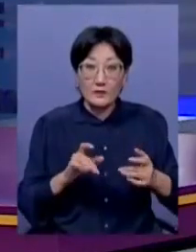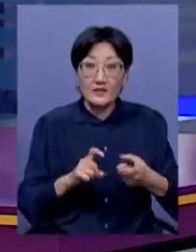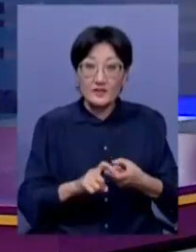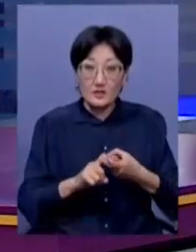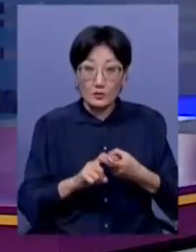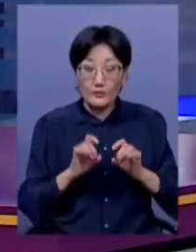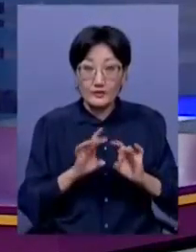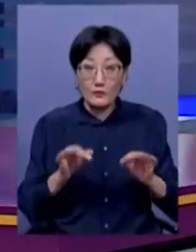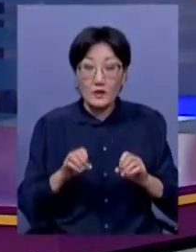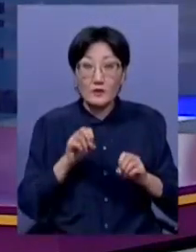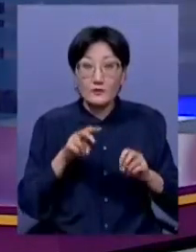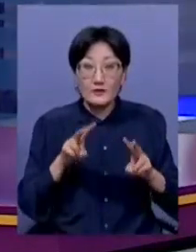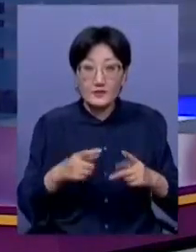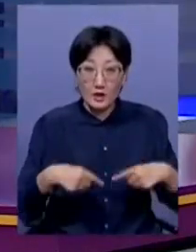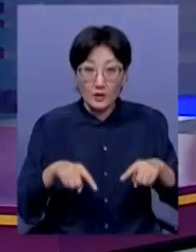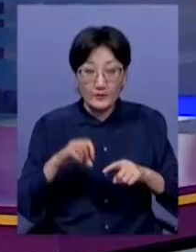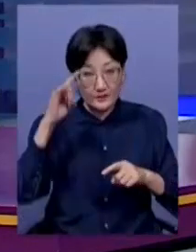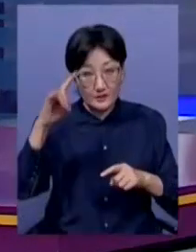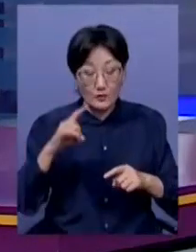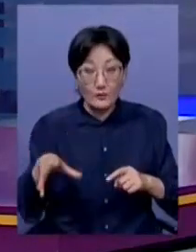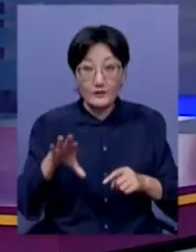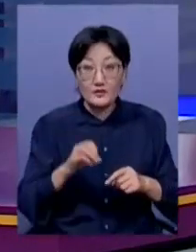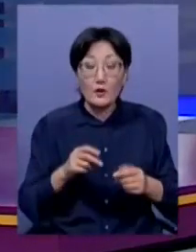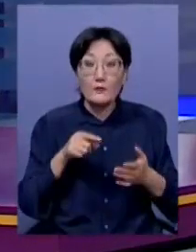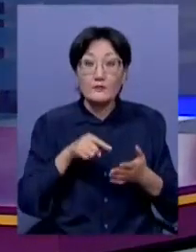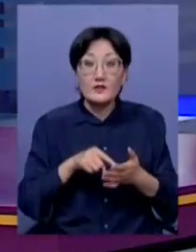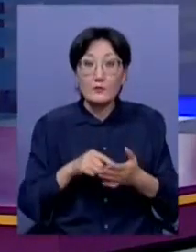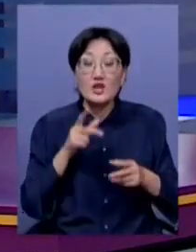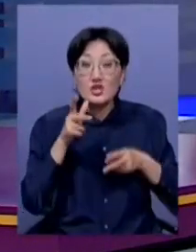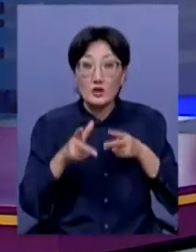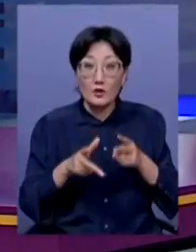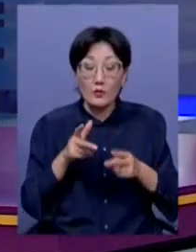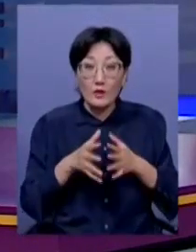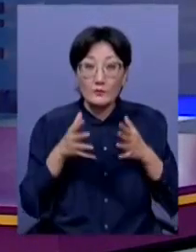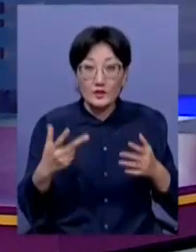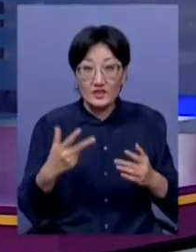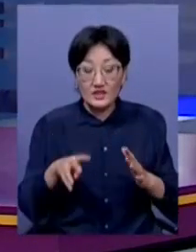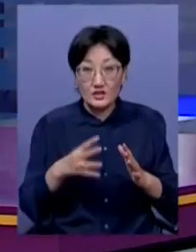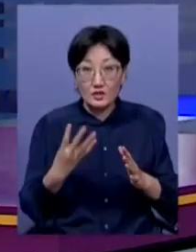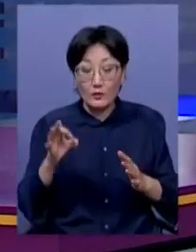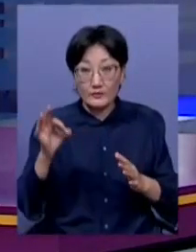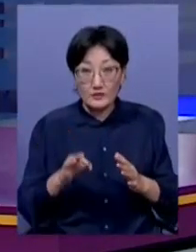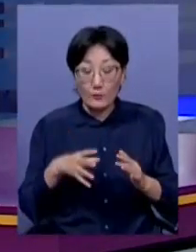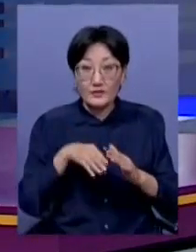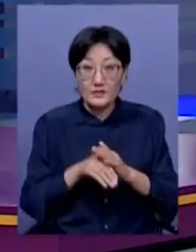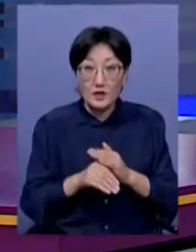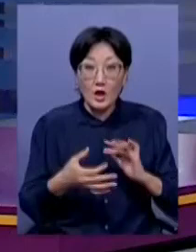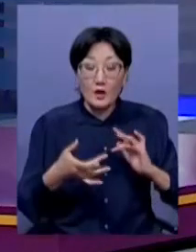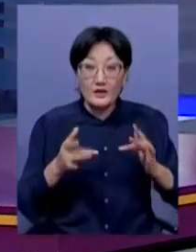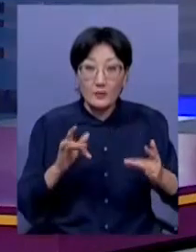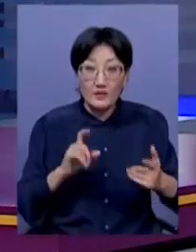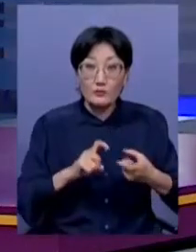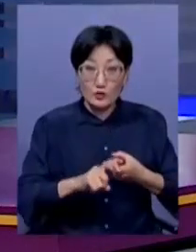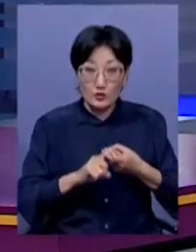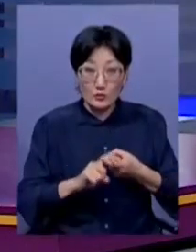Как рассказали в профильной ассоциации Казахстана, из всех поступающих к ним жалоб более 34% относятся именно к